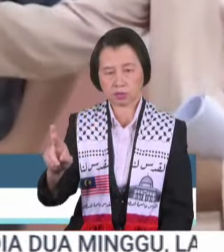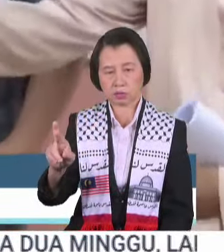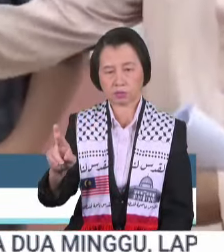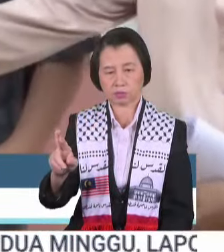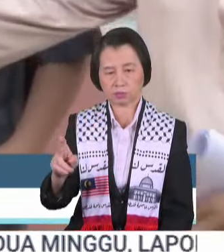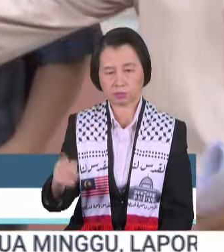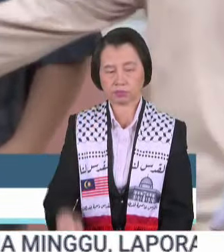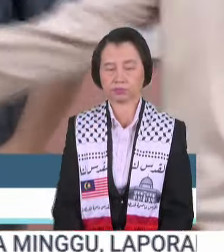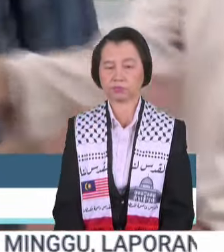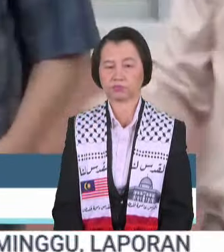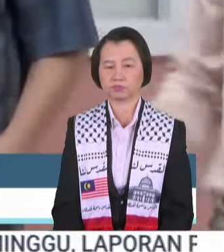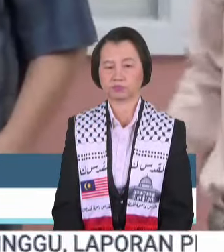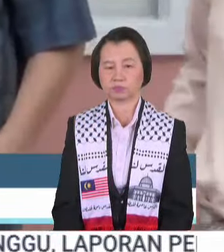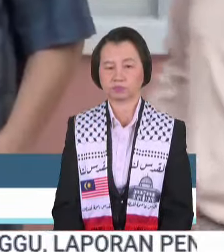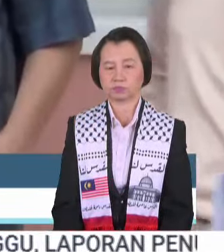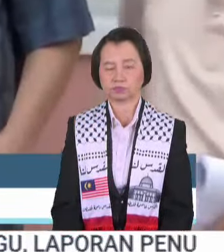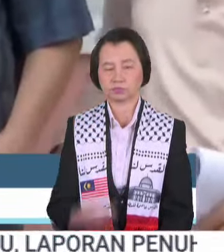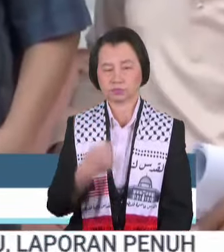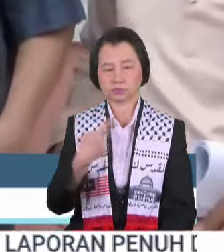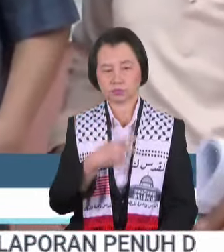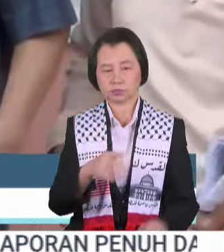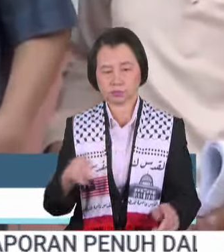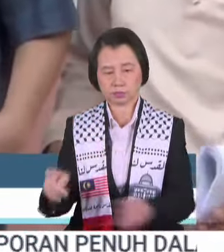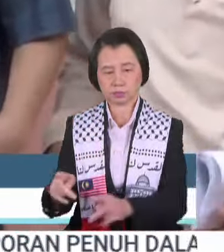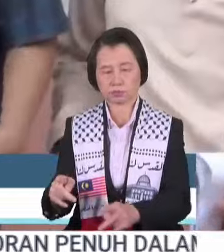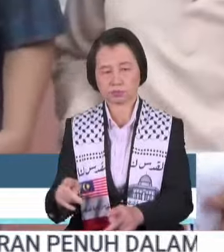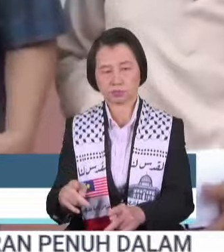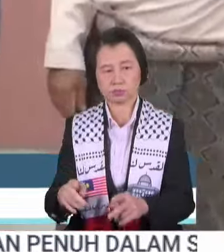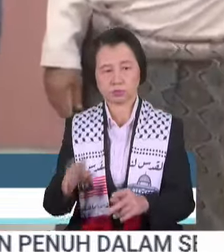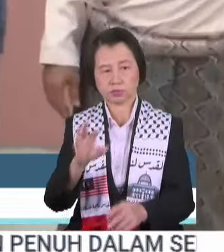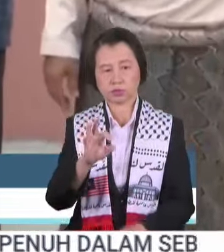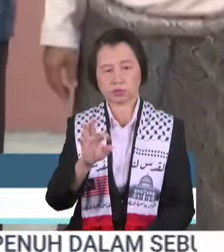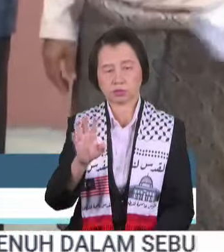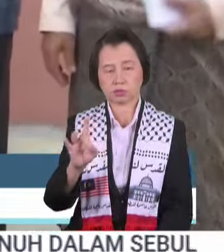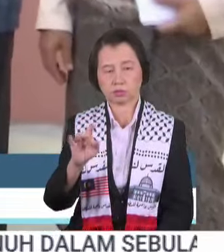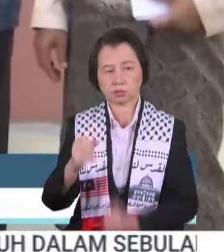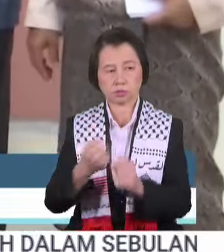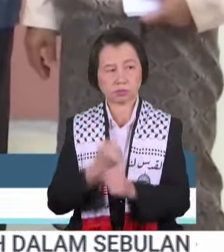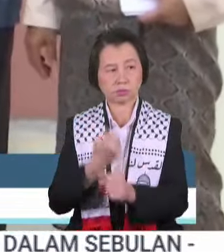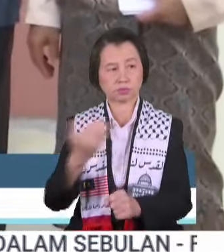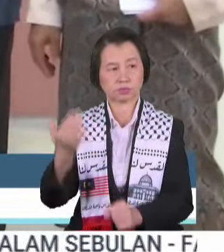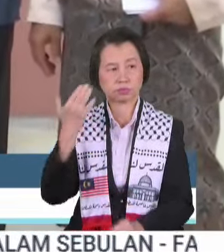daftar dalam bulan 8 kot, bulan 8 tahun lepas.